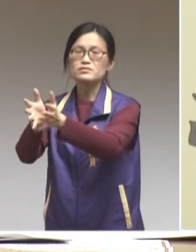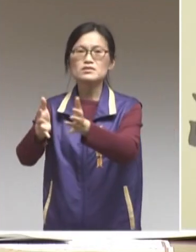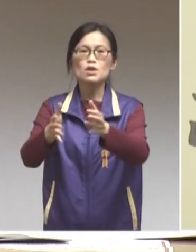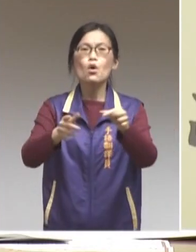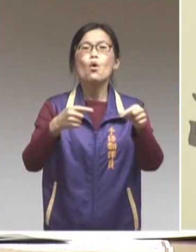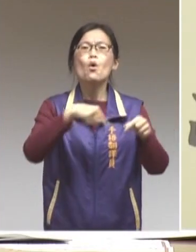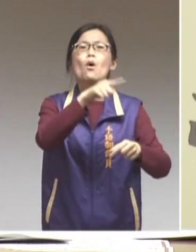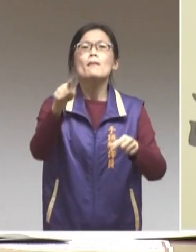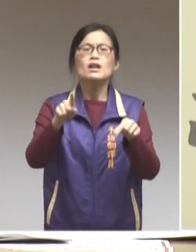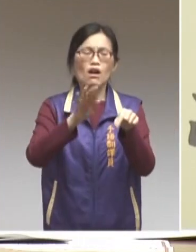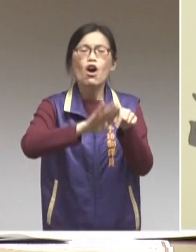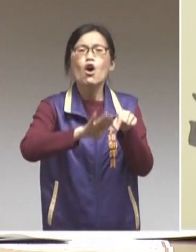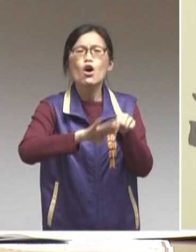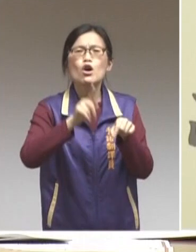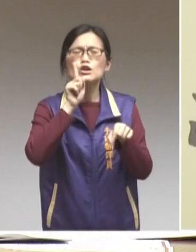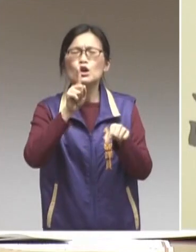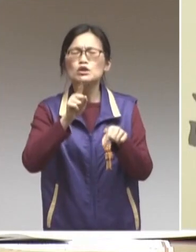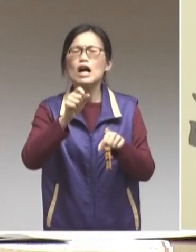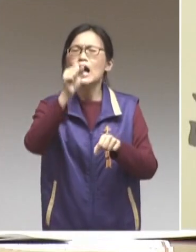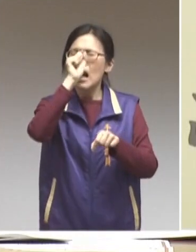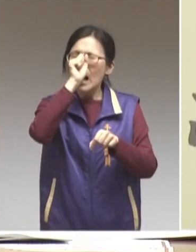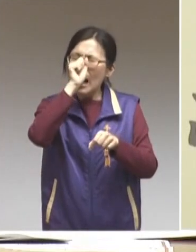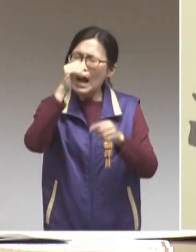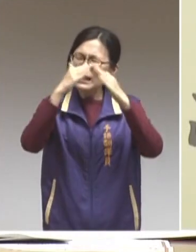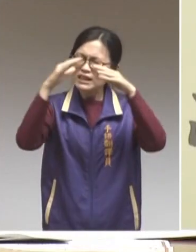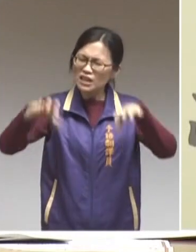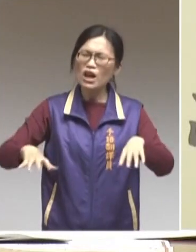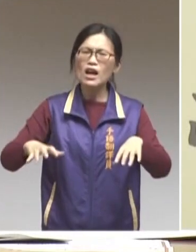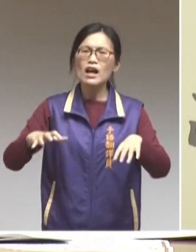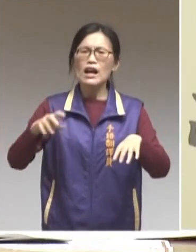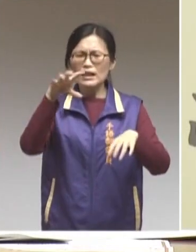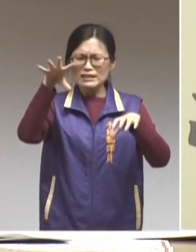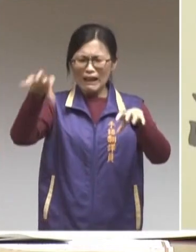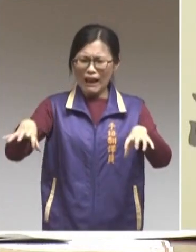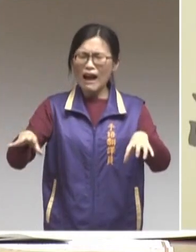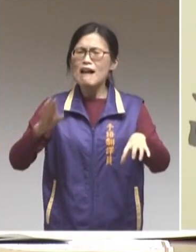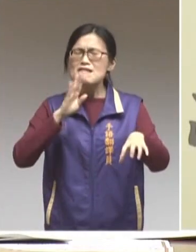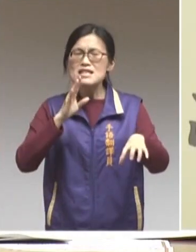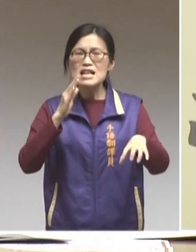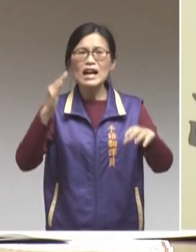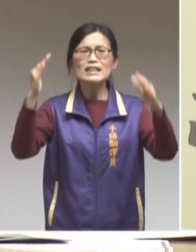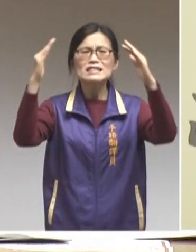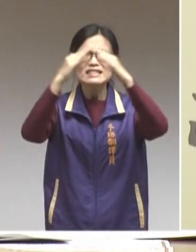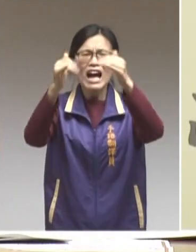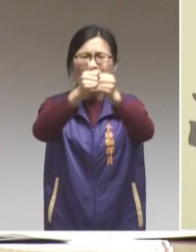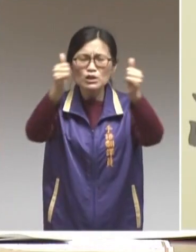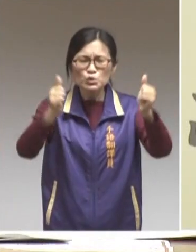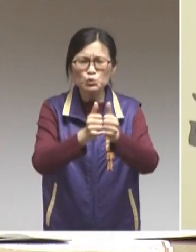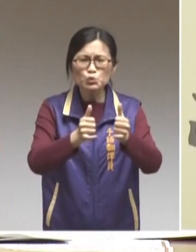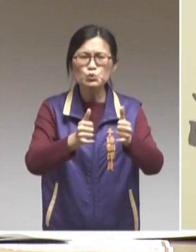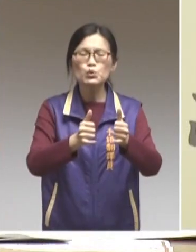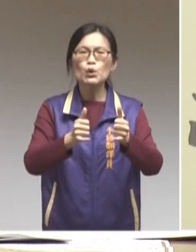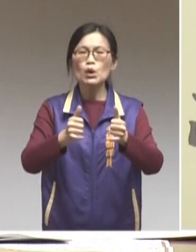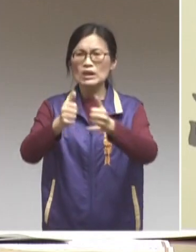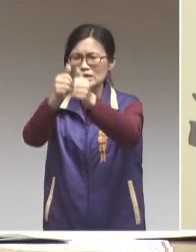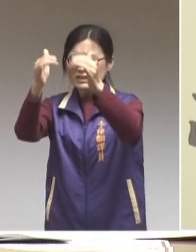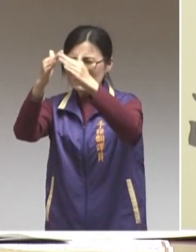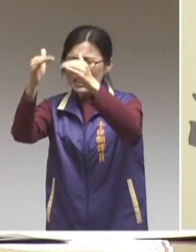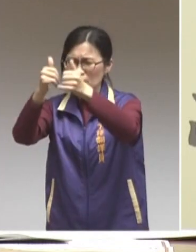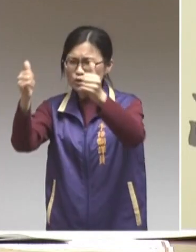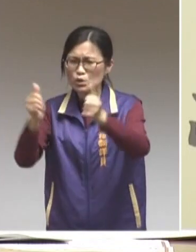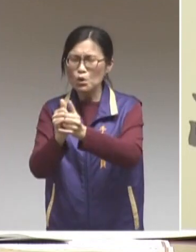南部哦的套厅厝，好、哦、啊，阁是家族啊。啊，所以这种往来的风险啊，当然是会增加啊，所